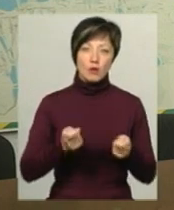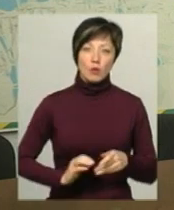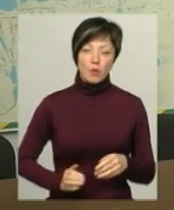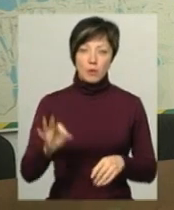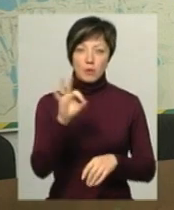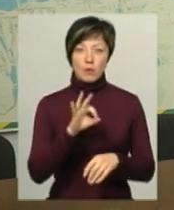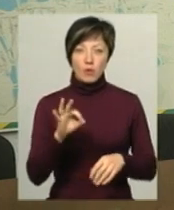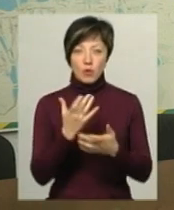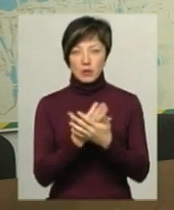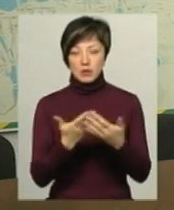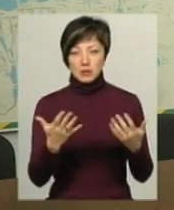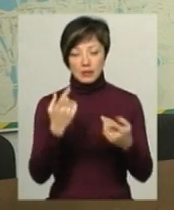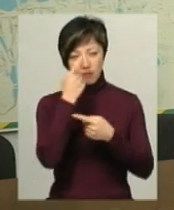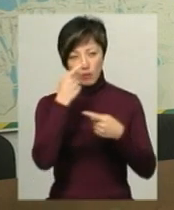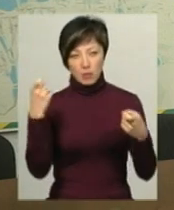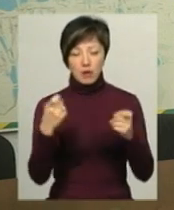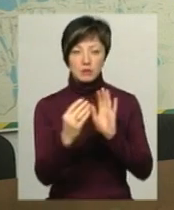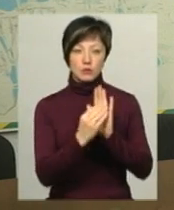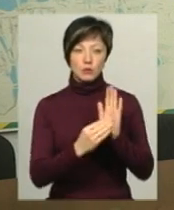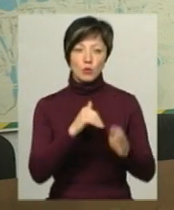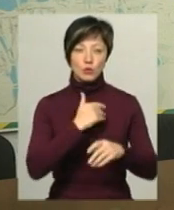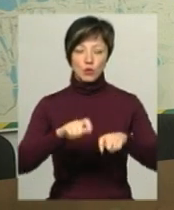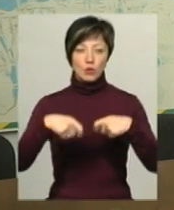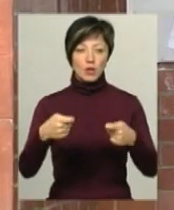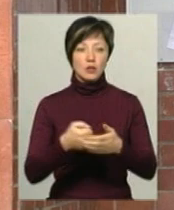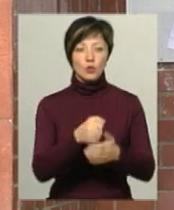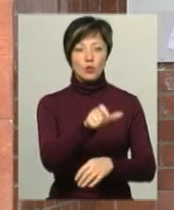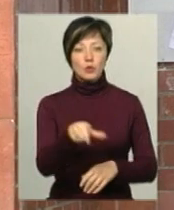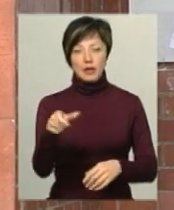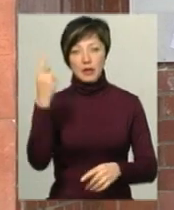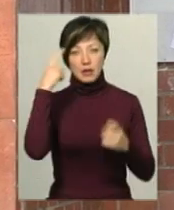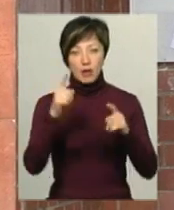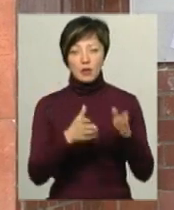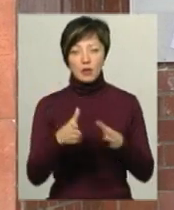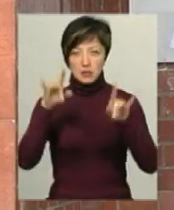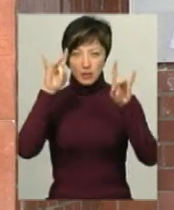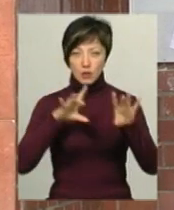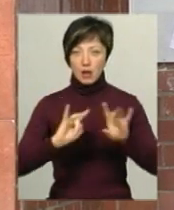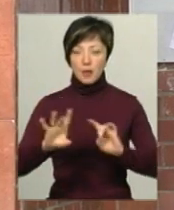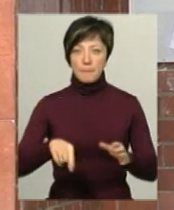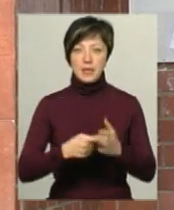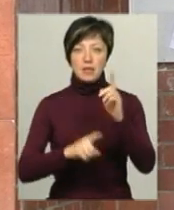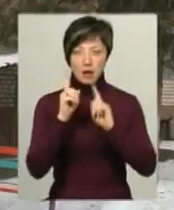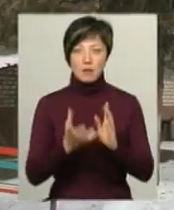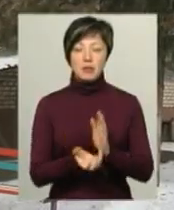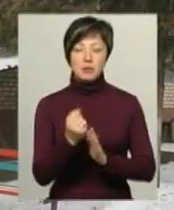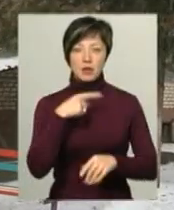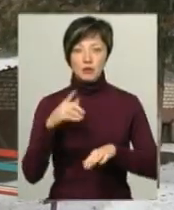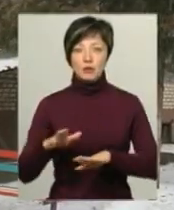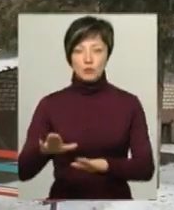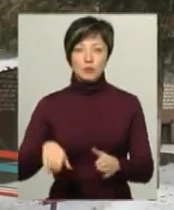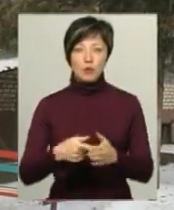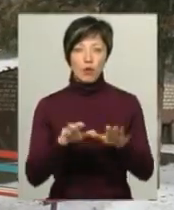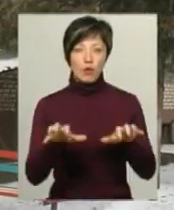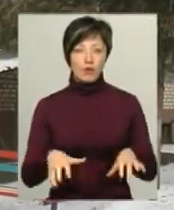про інформацію, яку вони хочуть донести до мешканців. Ідею впорядкування стихійної реклами у міській раді підтримали, каже заступник